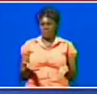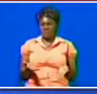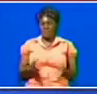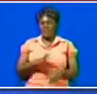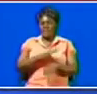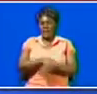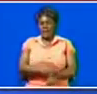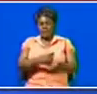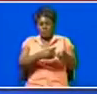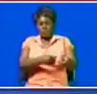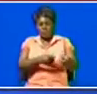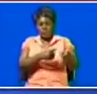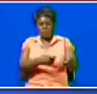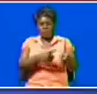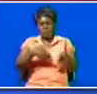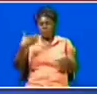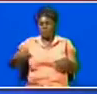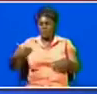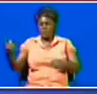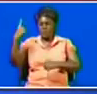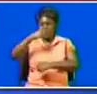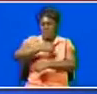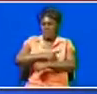tunapokea vitisho kila siku.